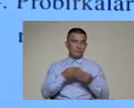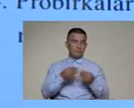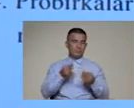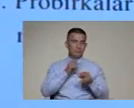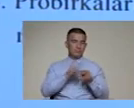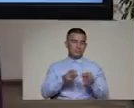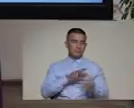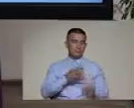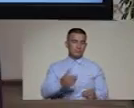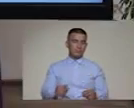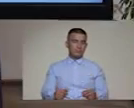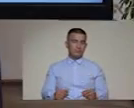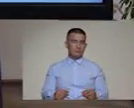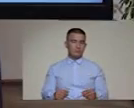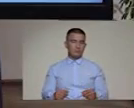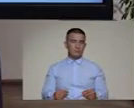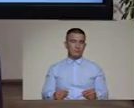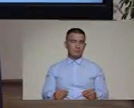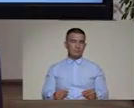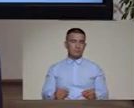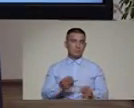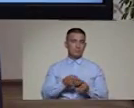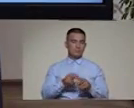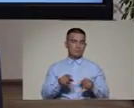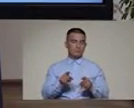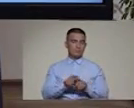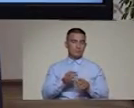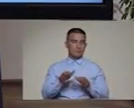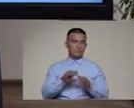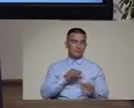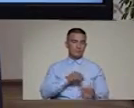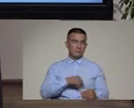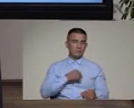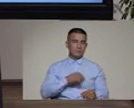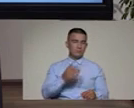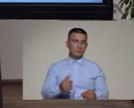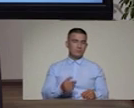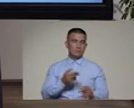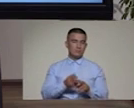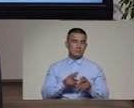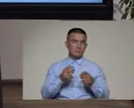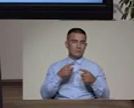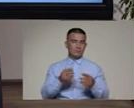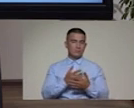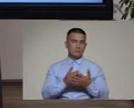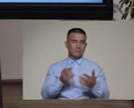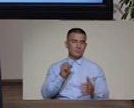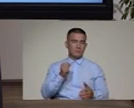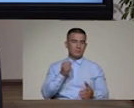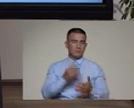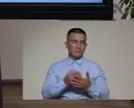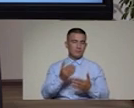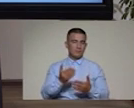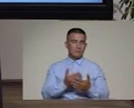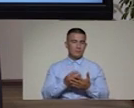yo'qotganini ko'rishimiz mumkin ekan. Xuddi shu jarayonni endi boshqa bir alyuminiy gidroksid